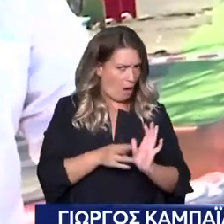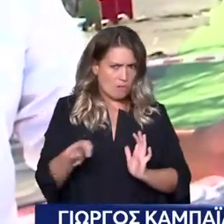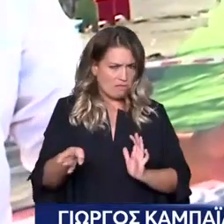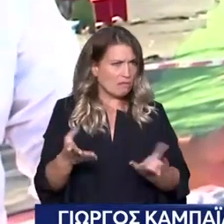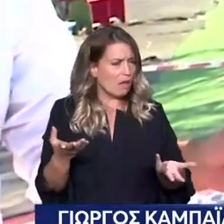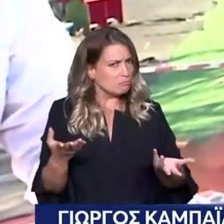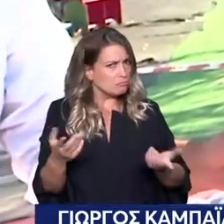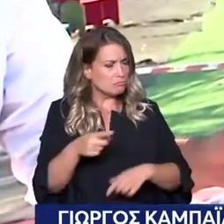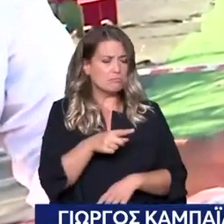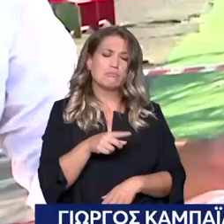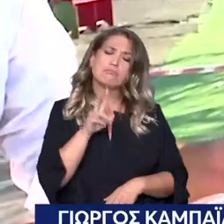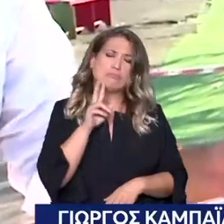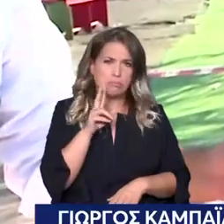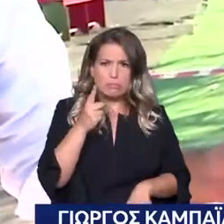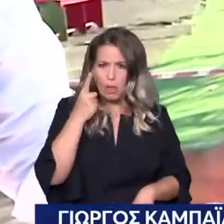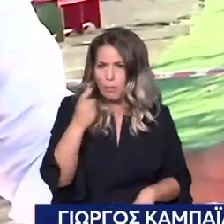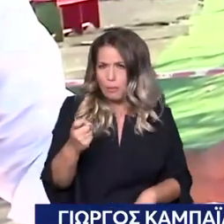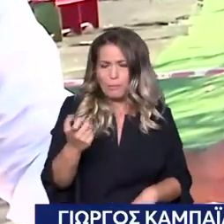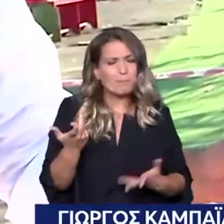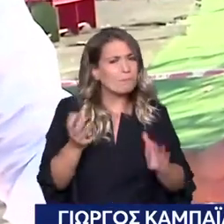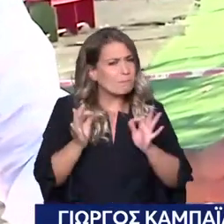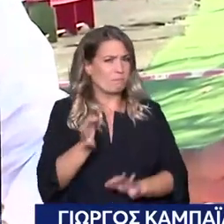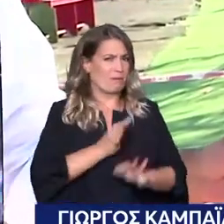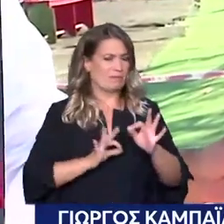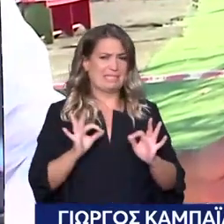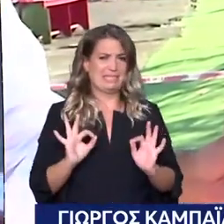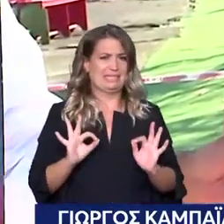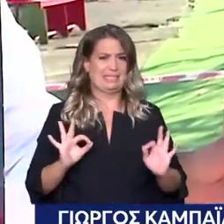ό,τι κατάλαβα εσείς τον είδατε, δεν τον είδε καν η αστυνομία. Τι ακριβώς έγινε?